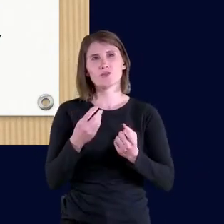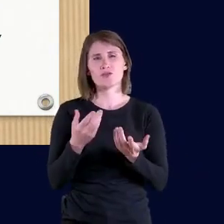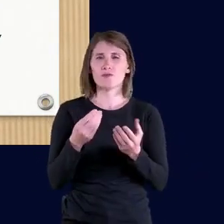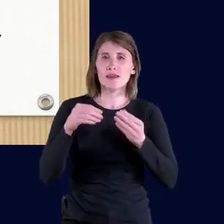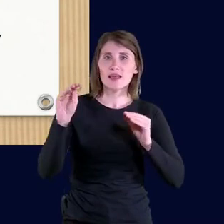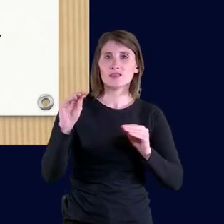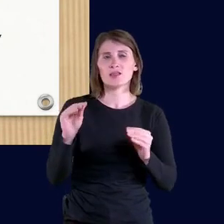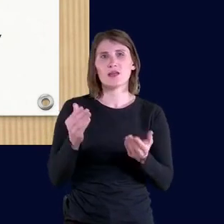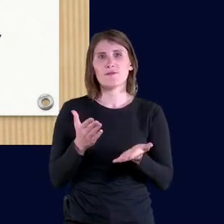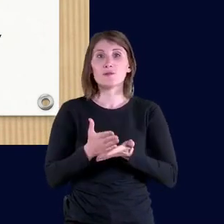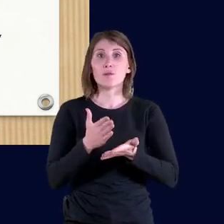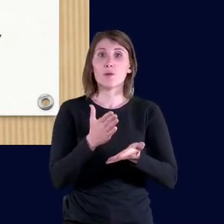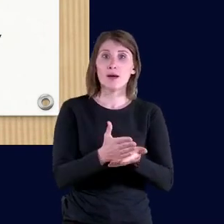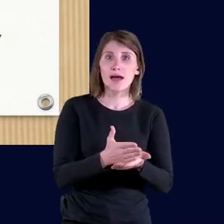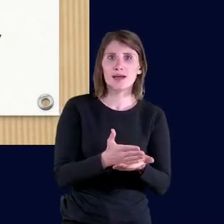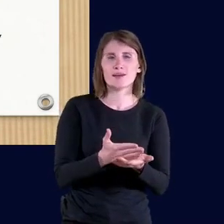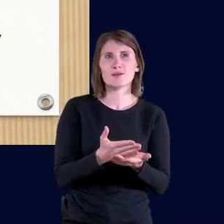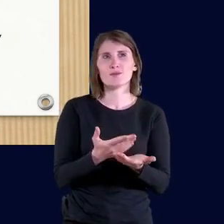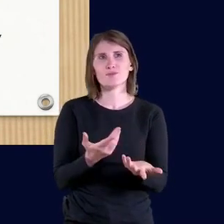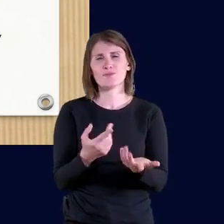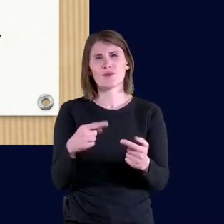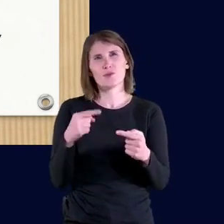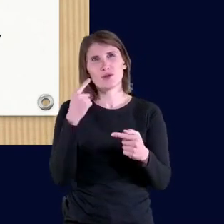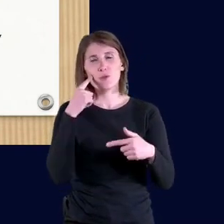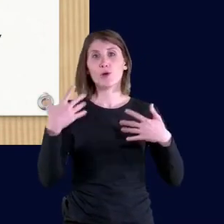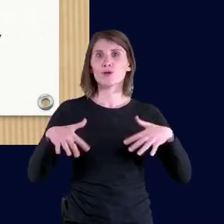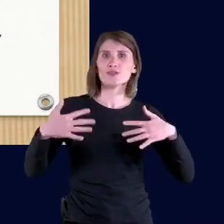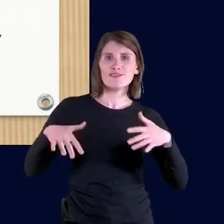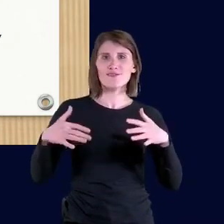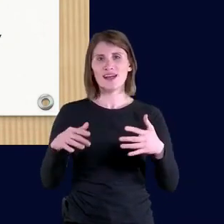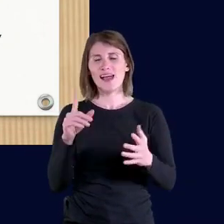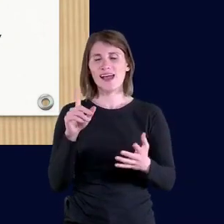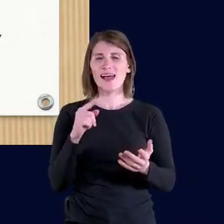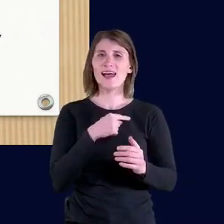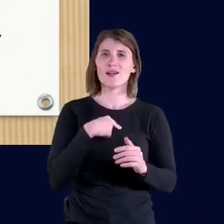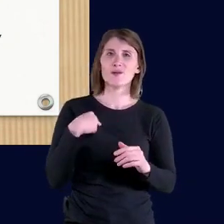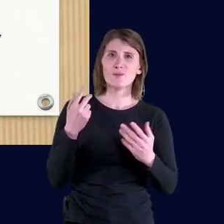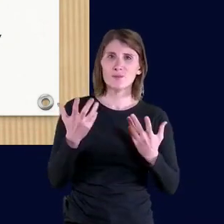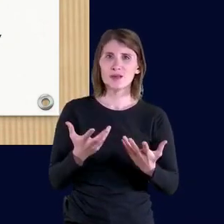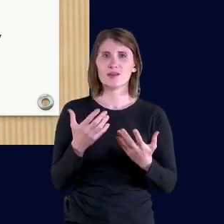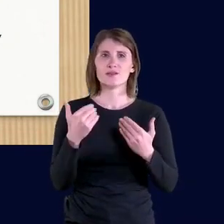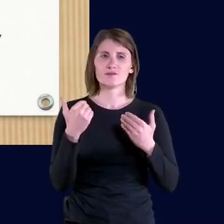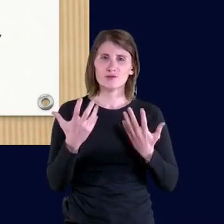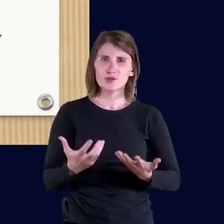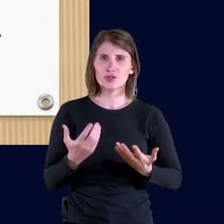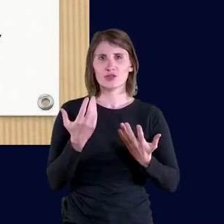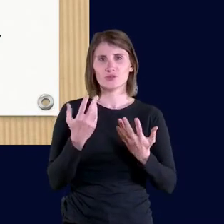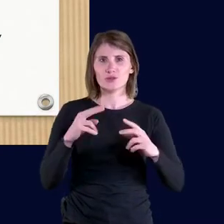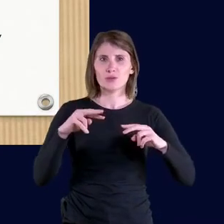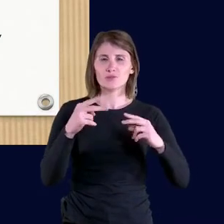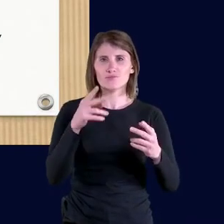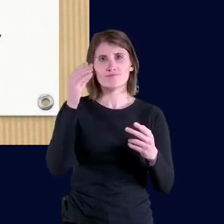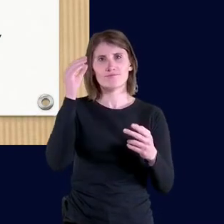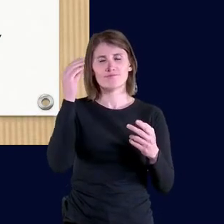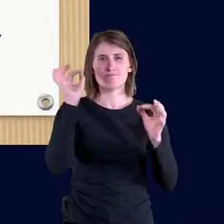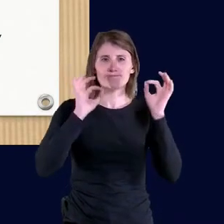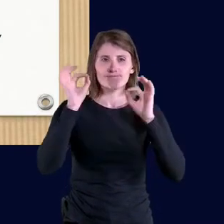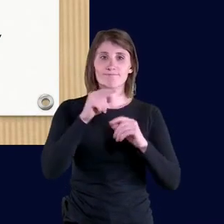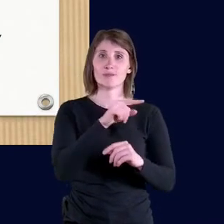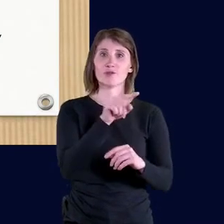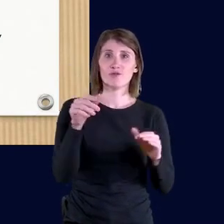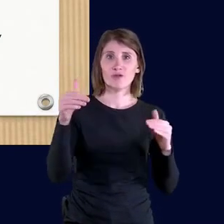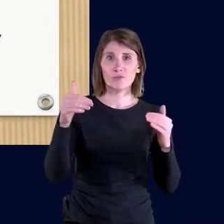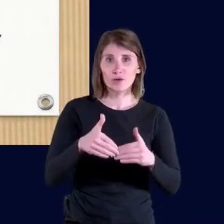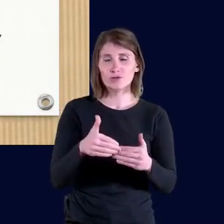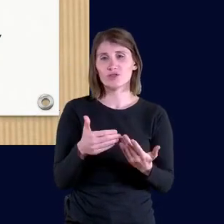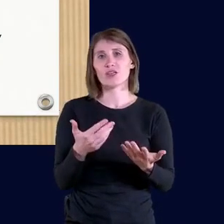nie chciałbym tutaj użyć słowa rozrywkową ale chcieliśmy uczniom dać Taki przekaz że mogą